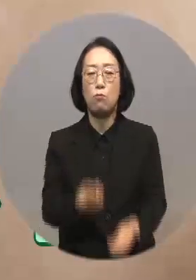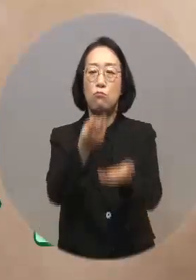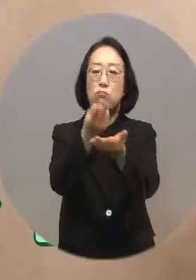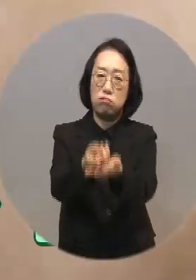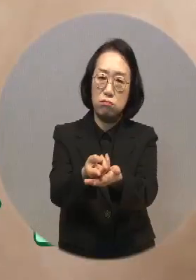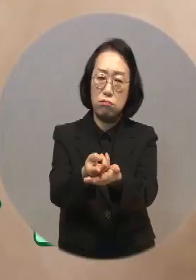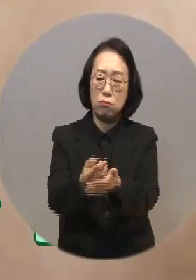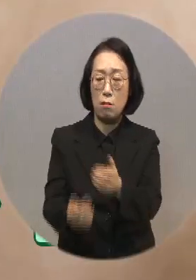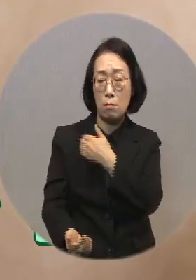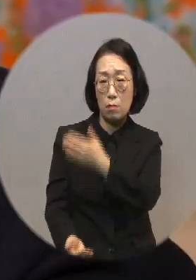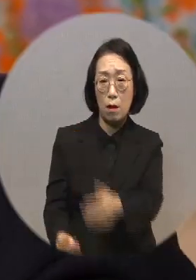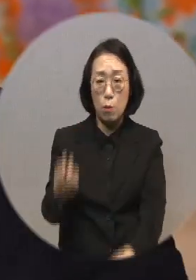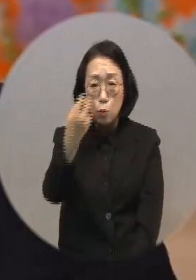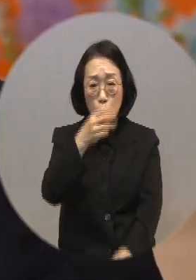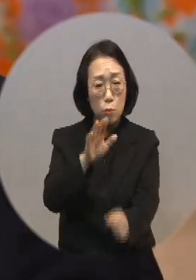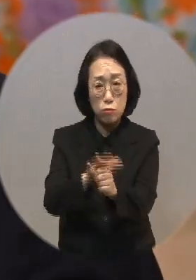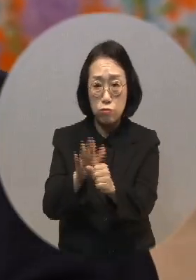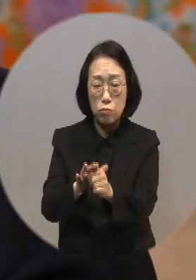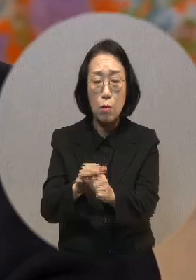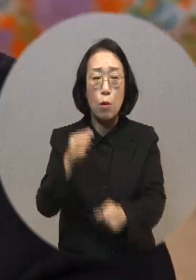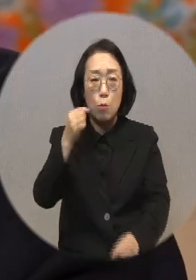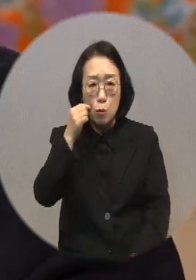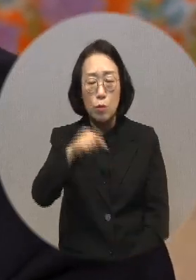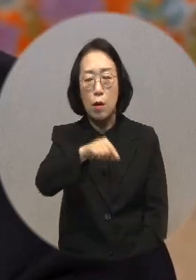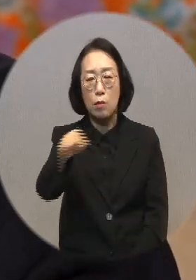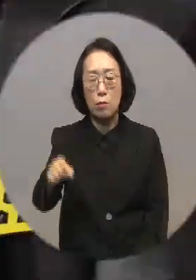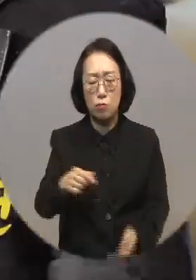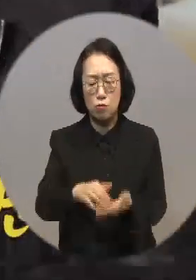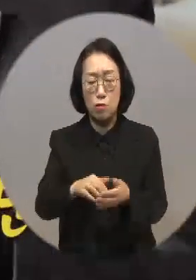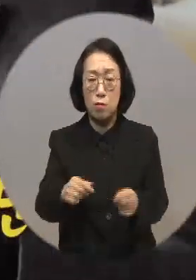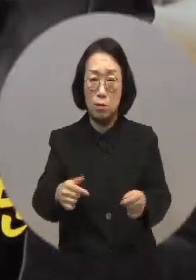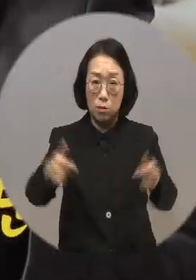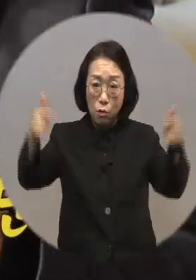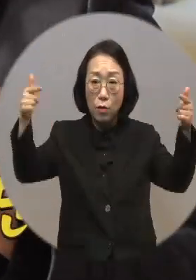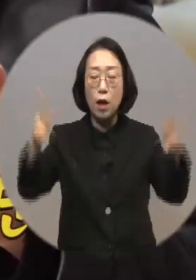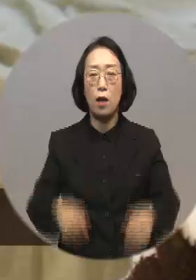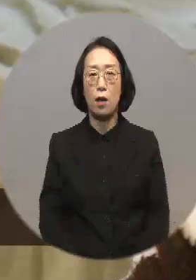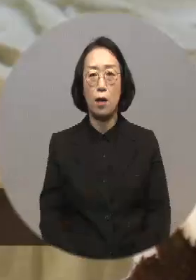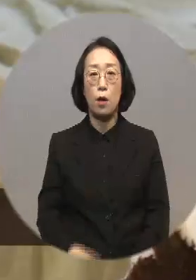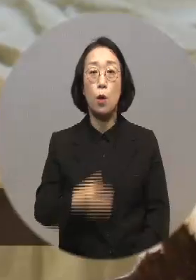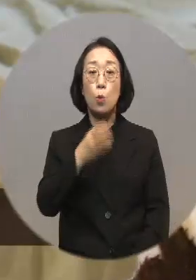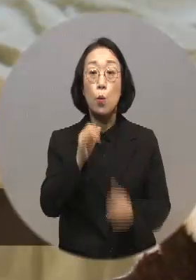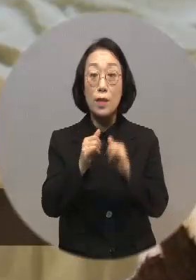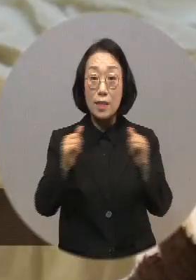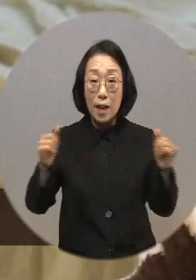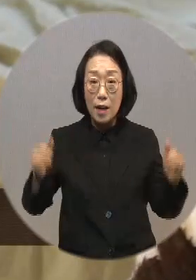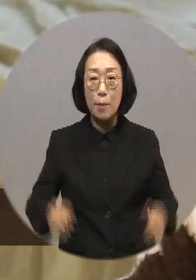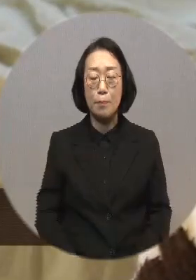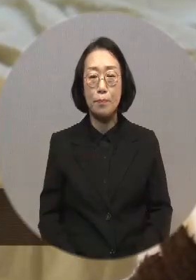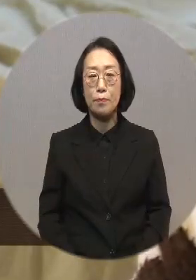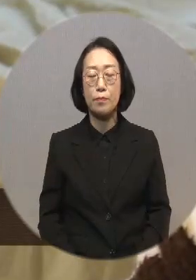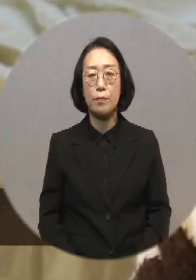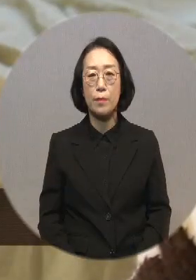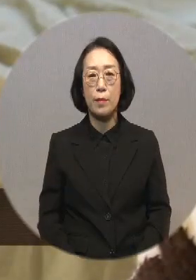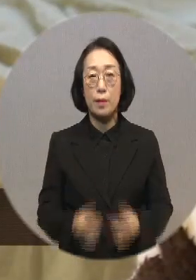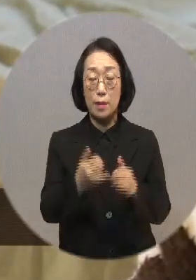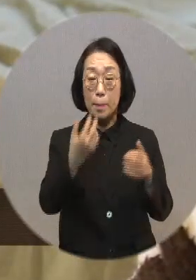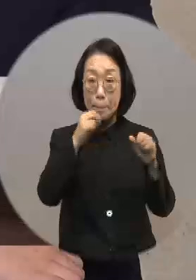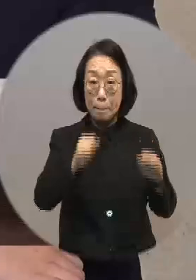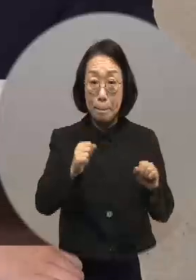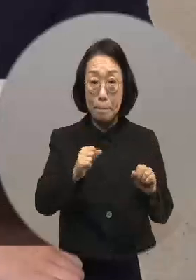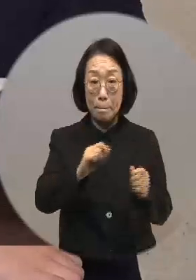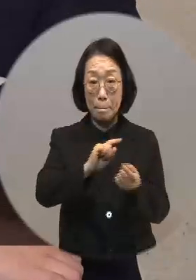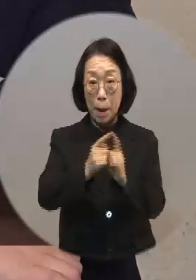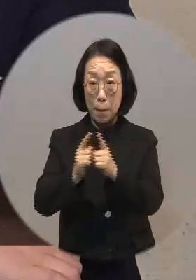아파도 돌볼 사람 없고가 더 가속화되는 게 눈에 보입니다. 사실 노인이란 자체가요, 인간이 생존하고 사피엔스가 진화할 수